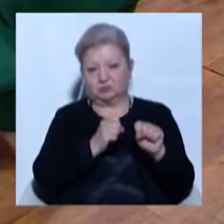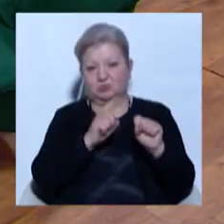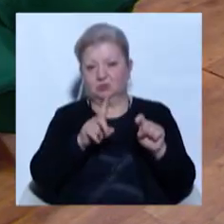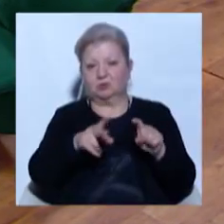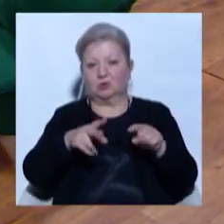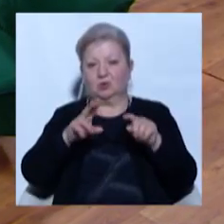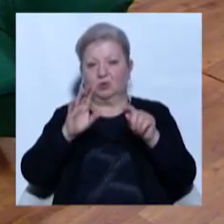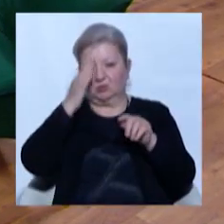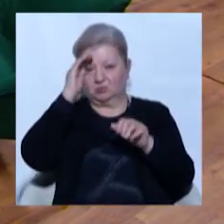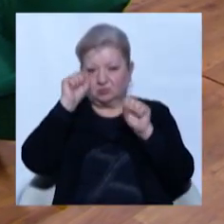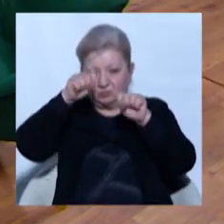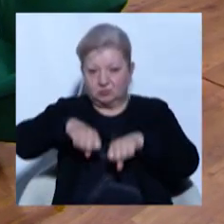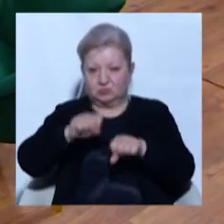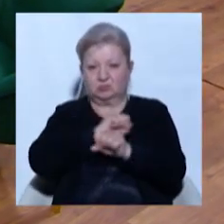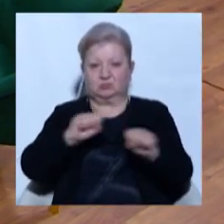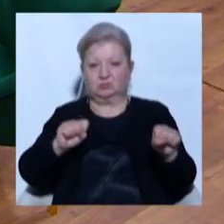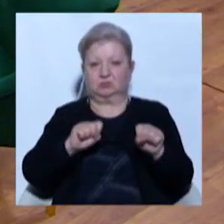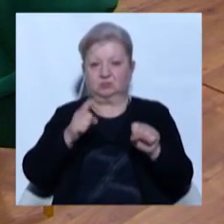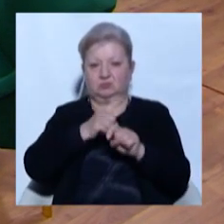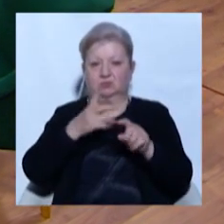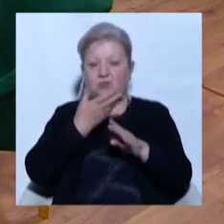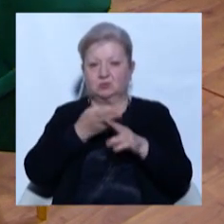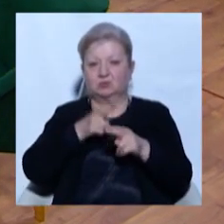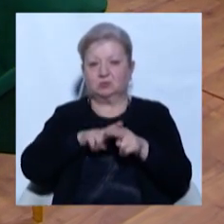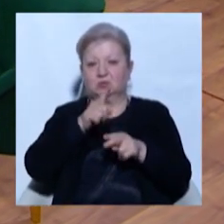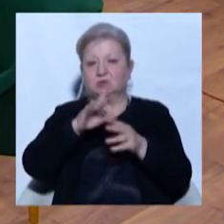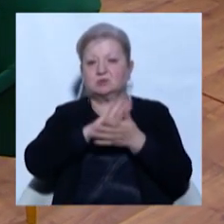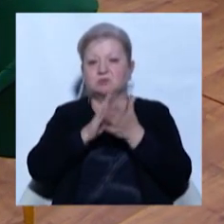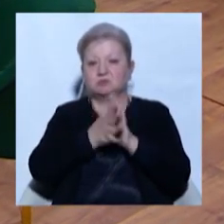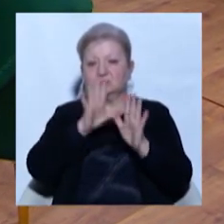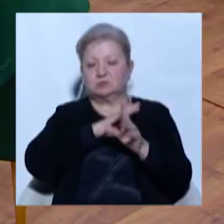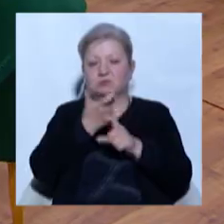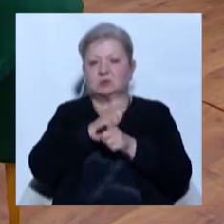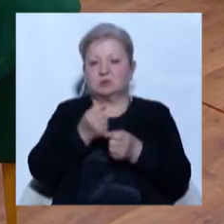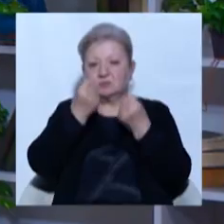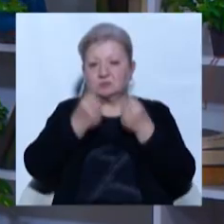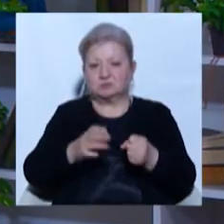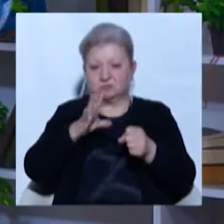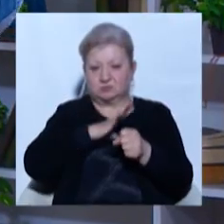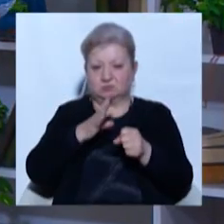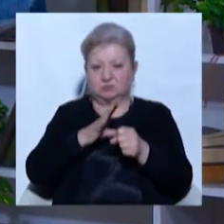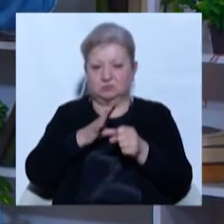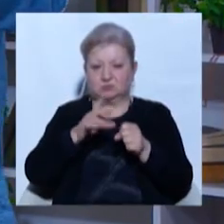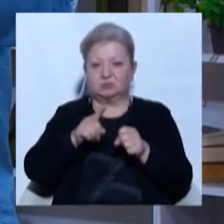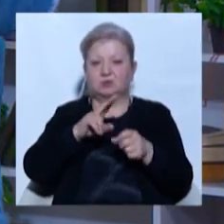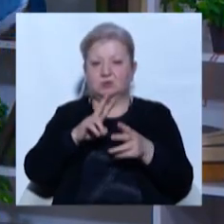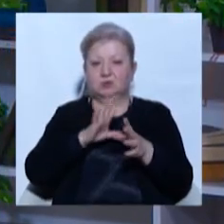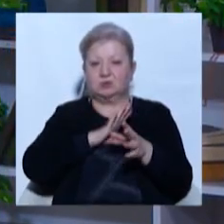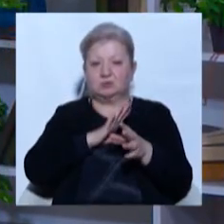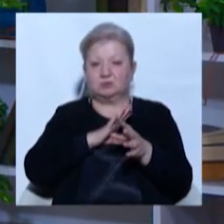ანუ სიტუაციურად იმდენად დამძიმებული იყო მდგომარეობა, რომ პრაქტიკულად